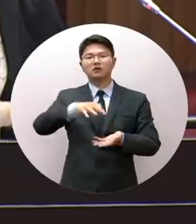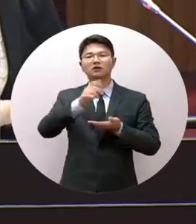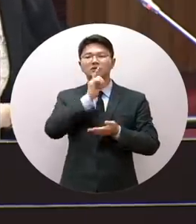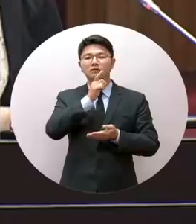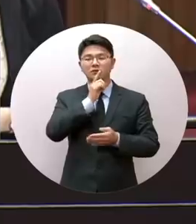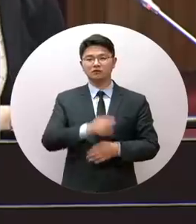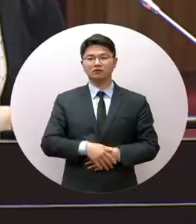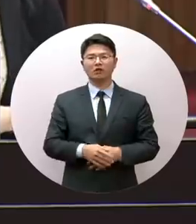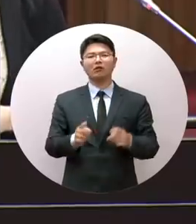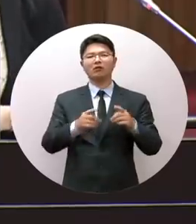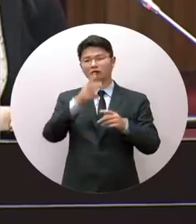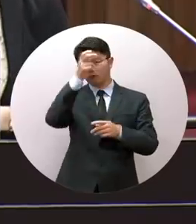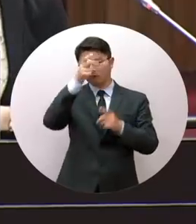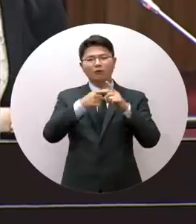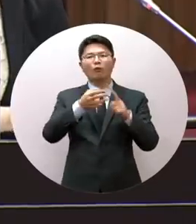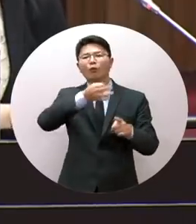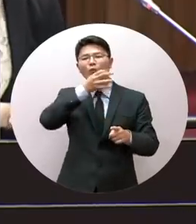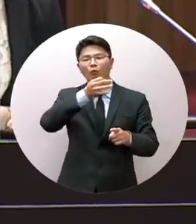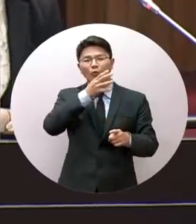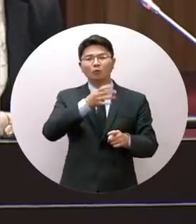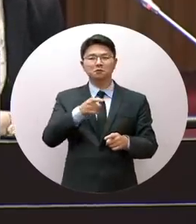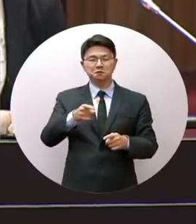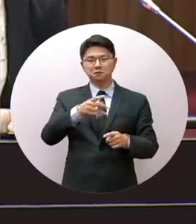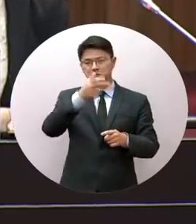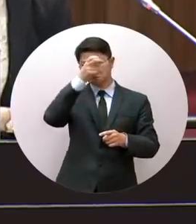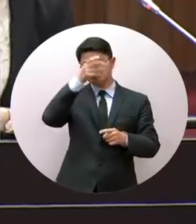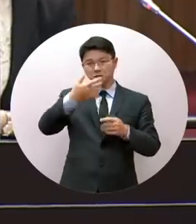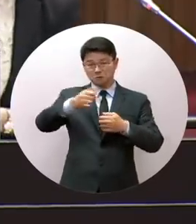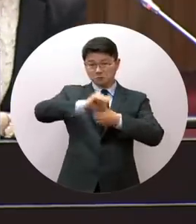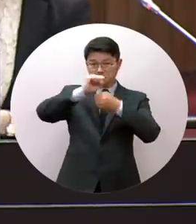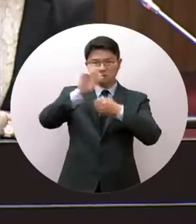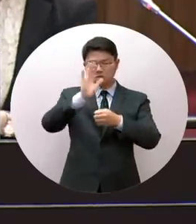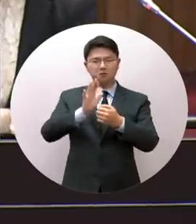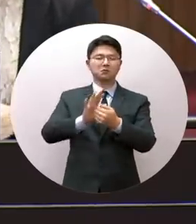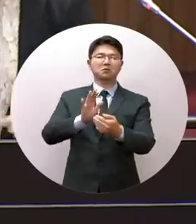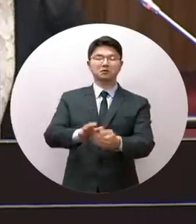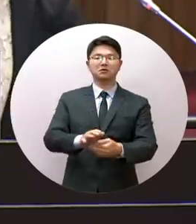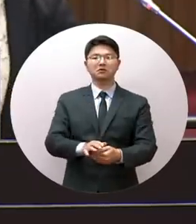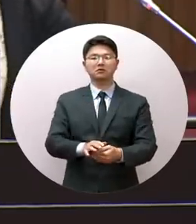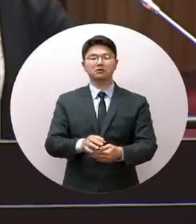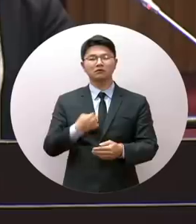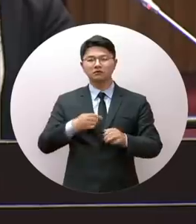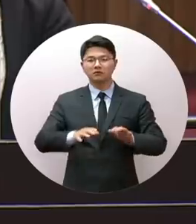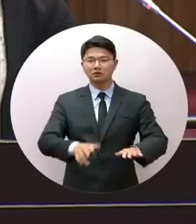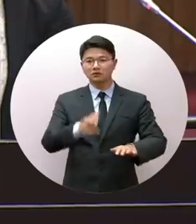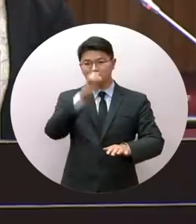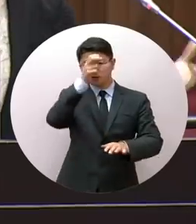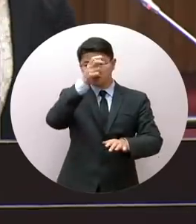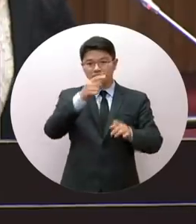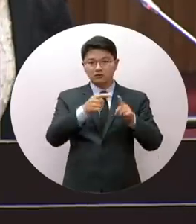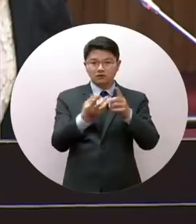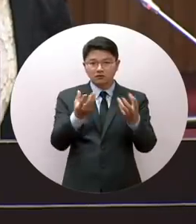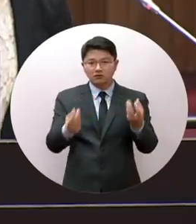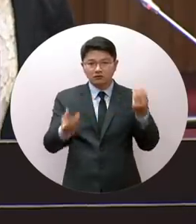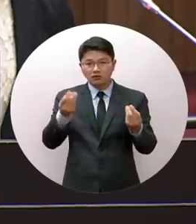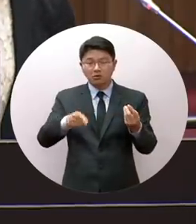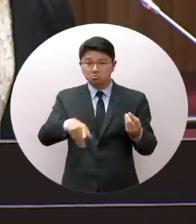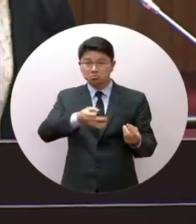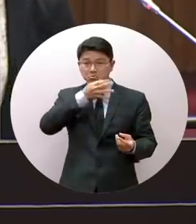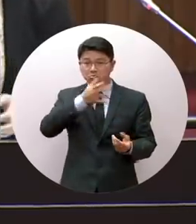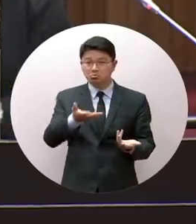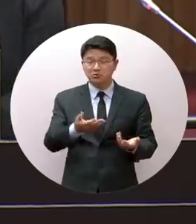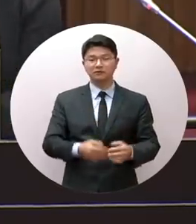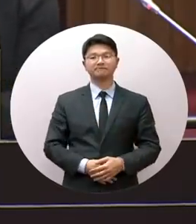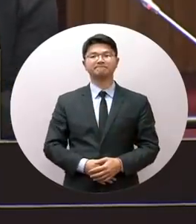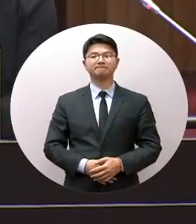呀，人力充沛哦，不排除拒收警察。那我们现在的警察的比率到底够不够？上